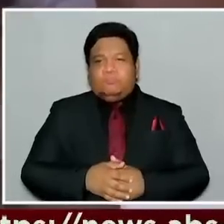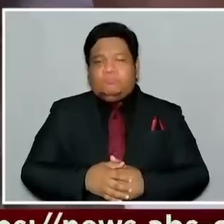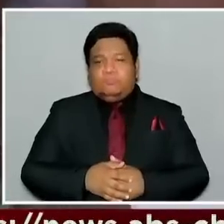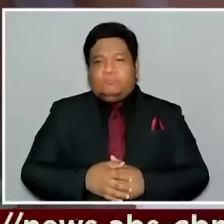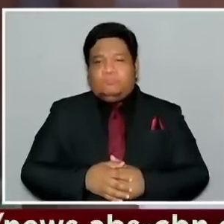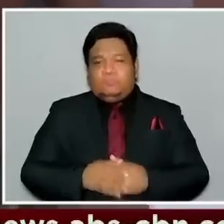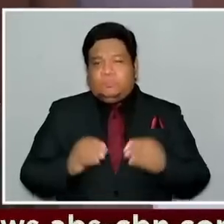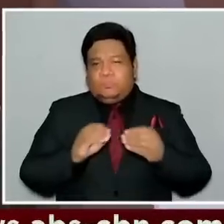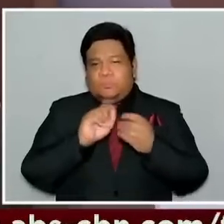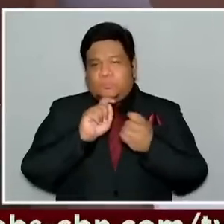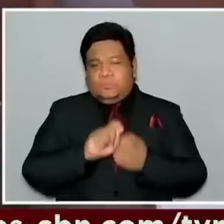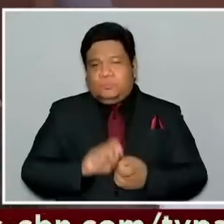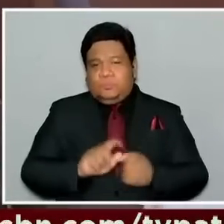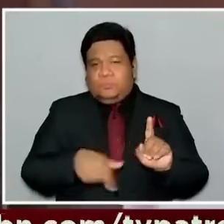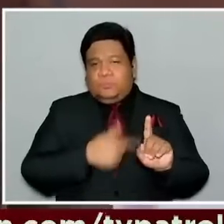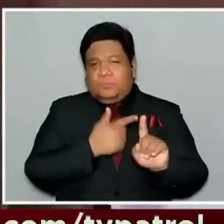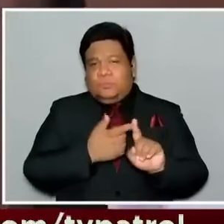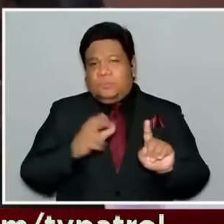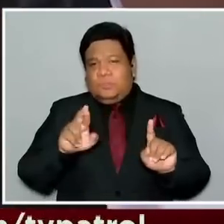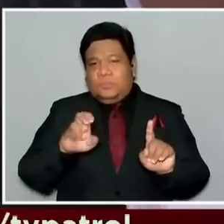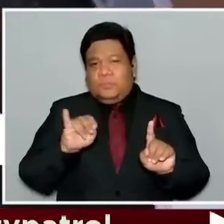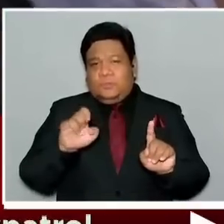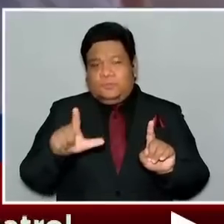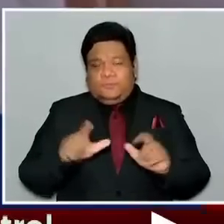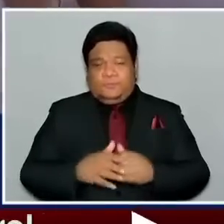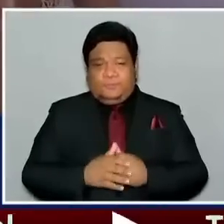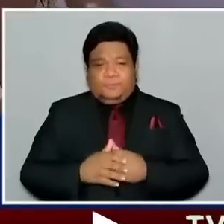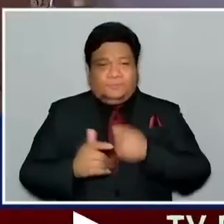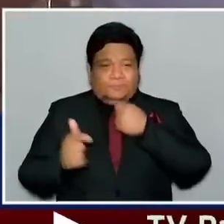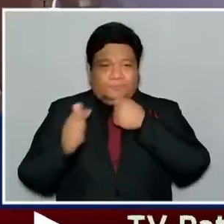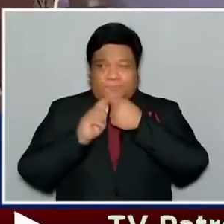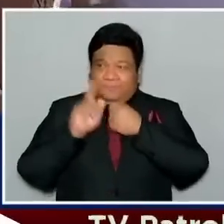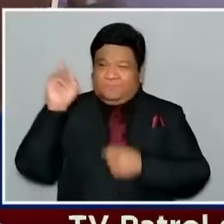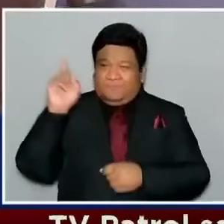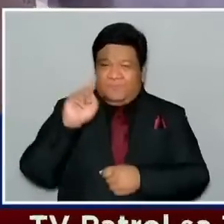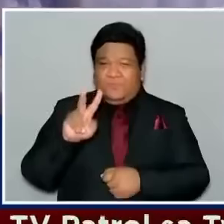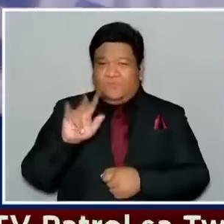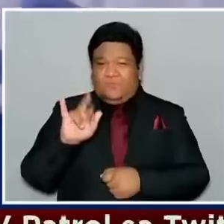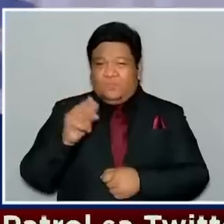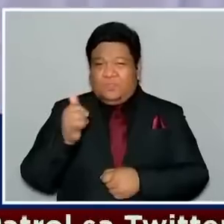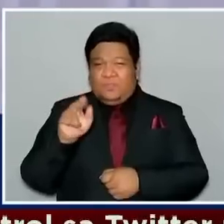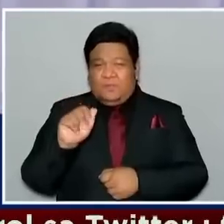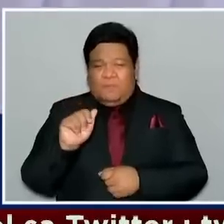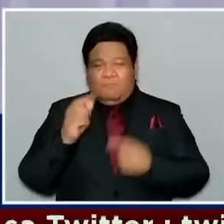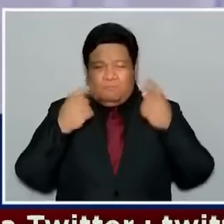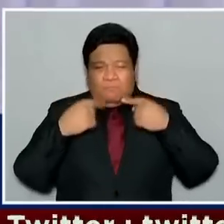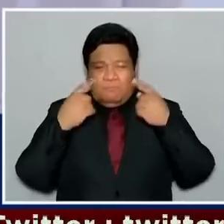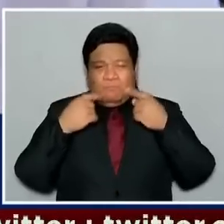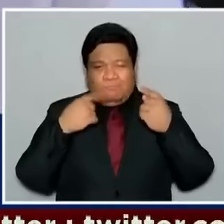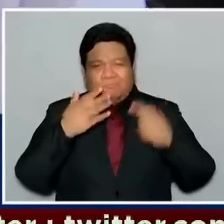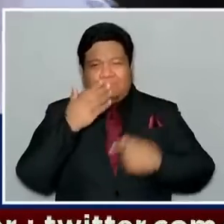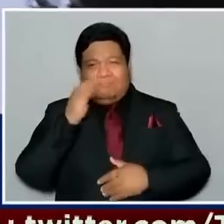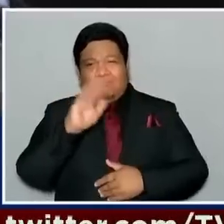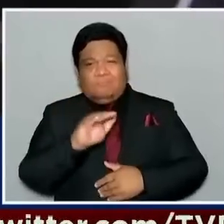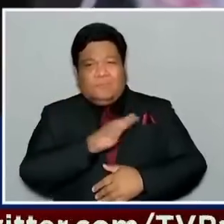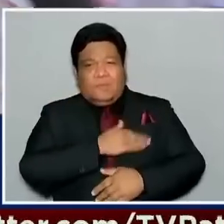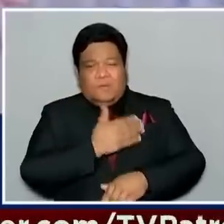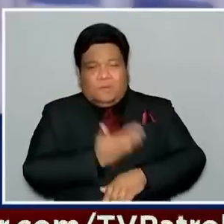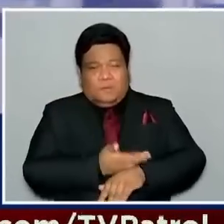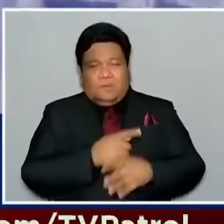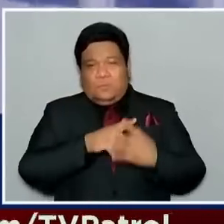Hindi matigil sa paghingi ng tawad si Virginia habang namamaalam sa mga anak na sina Princess, Bianca, Jacqueline Joy at Conrado